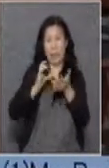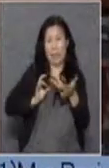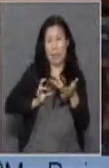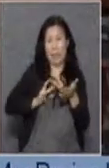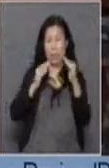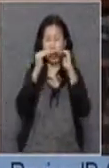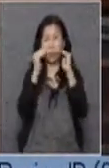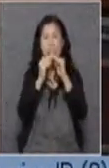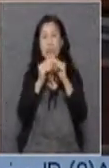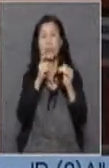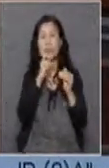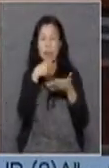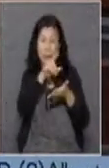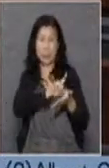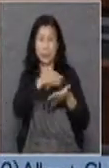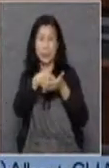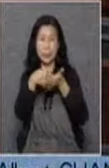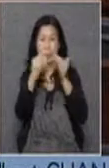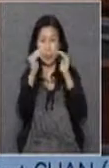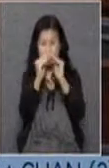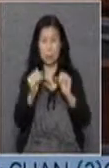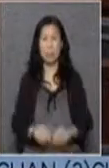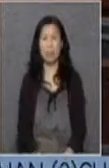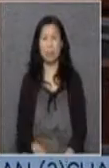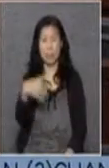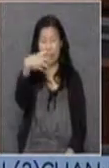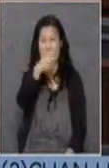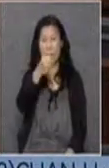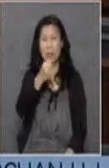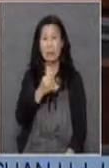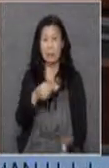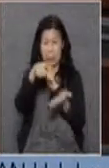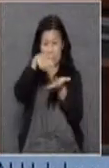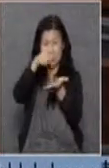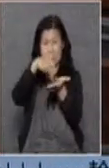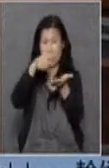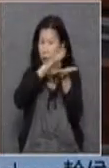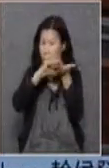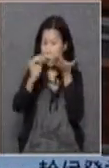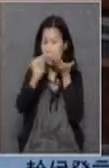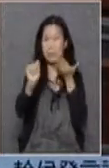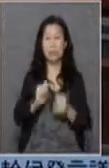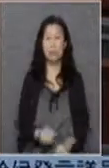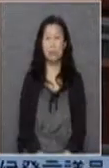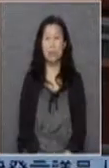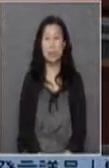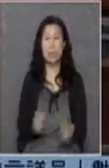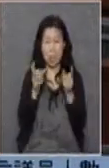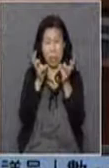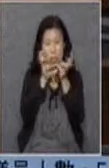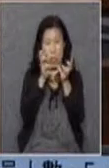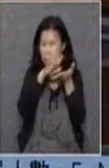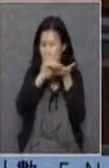呢是置業的。主席，捨得是清清楚楚、詳詳細